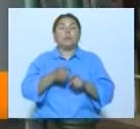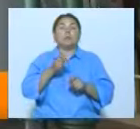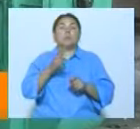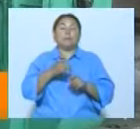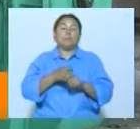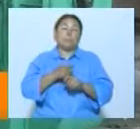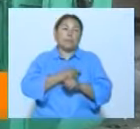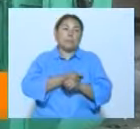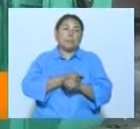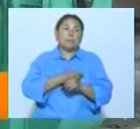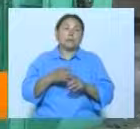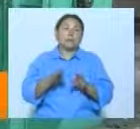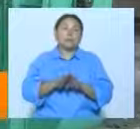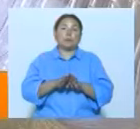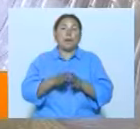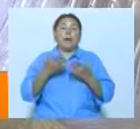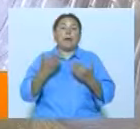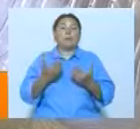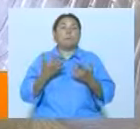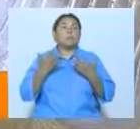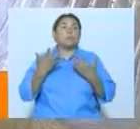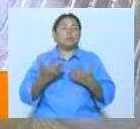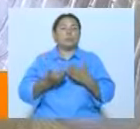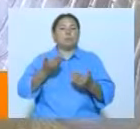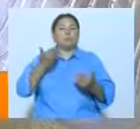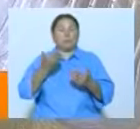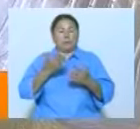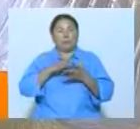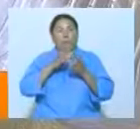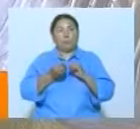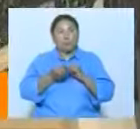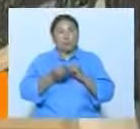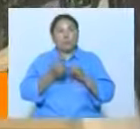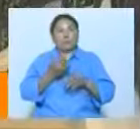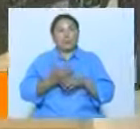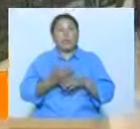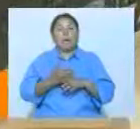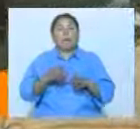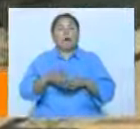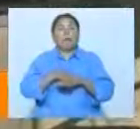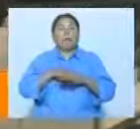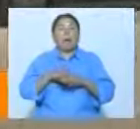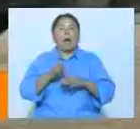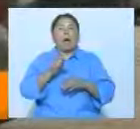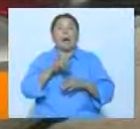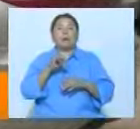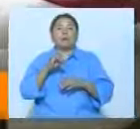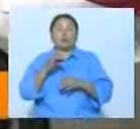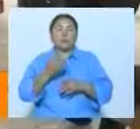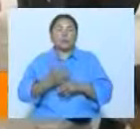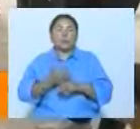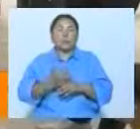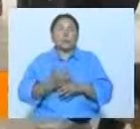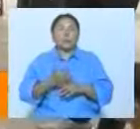өндіретін қондырғы іске қосылмақ. Ал бірнеше күннен бері қаланың тіршілік нәрінсіз қалуы Ақшұқырдағы су тұшыту